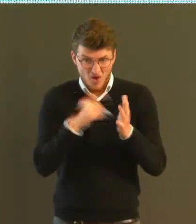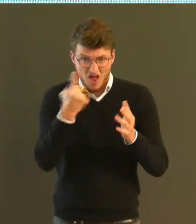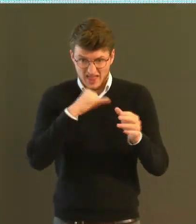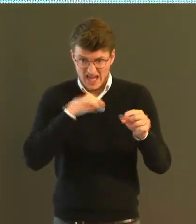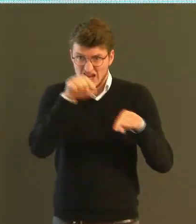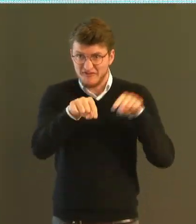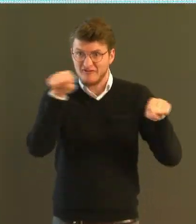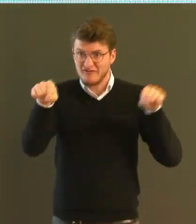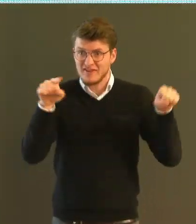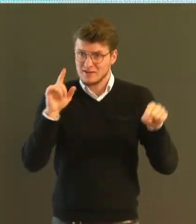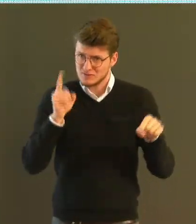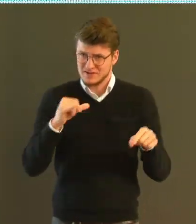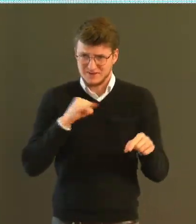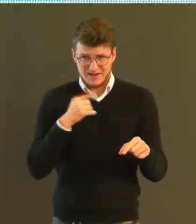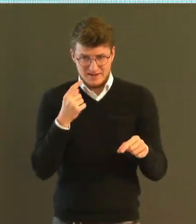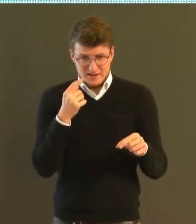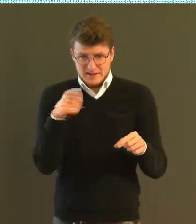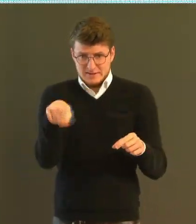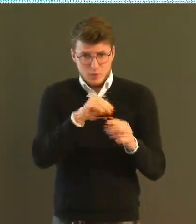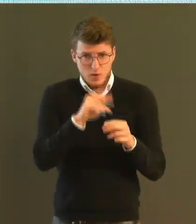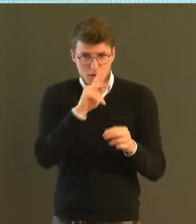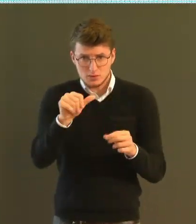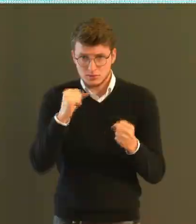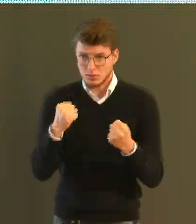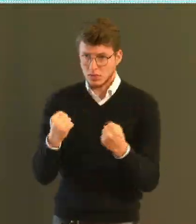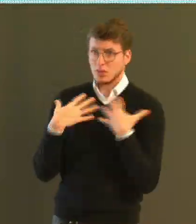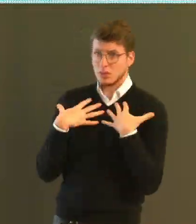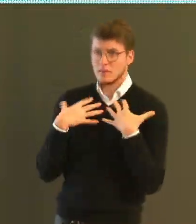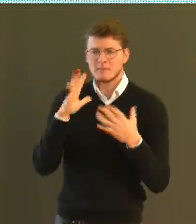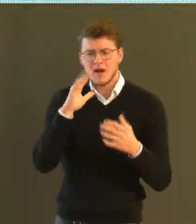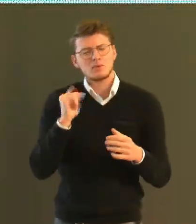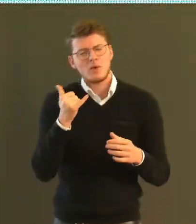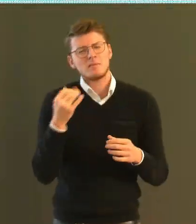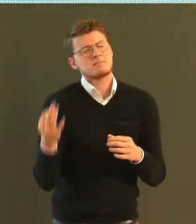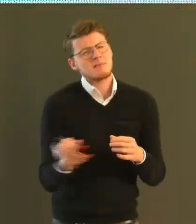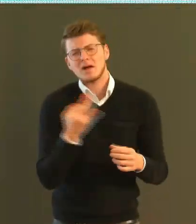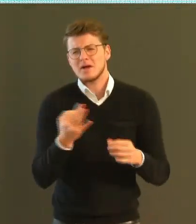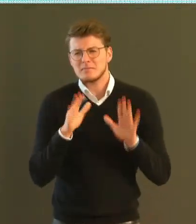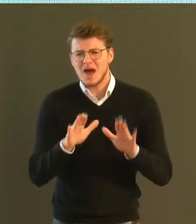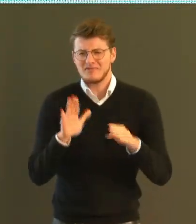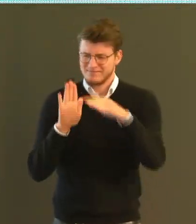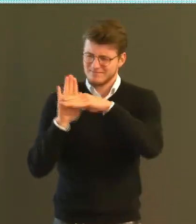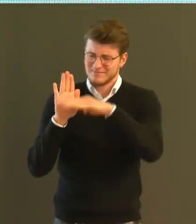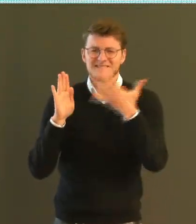bref du cio barak dans mon blai varde en divers formats